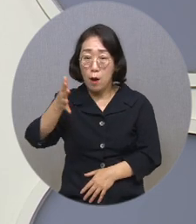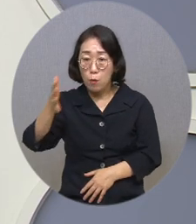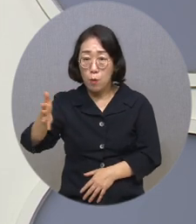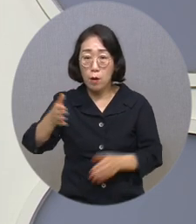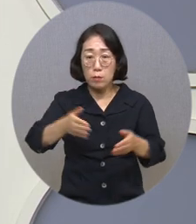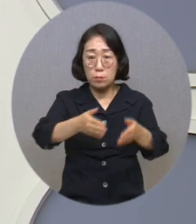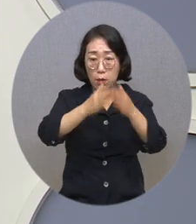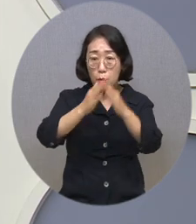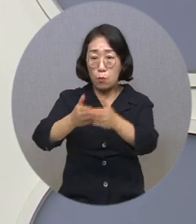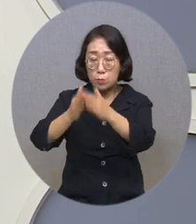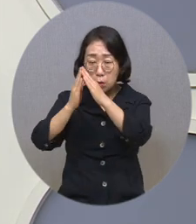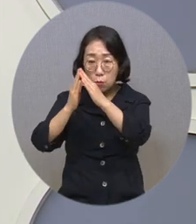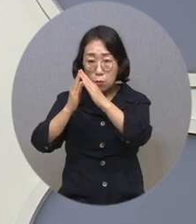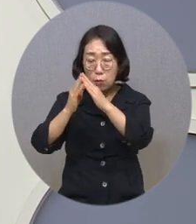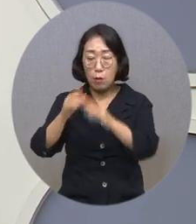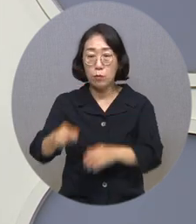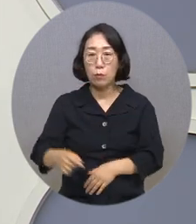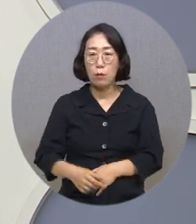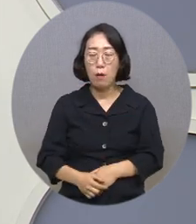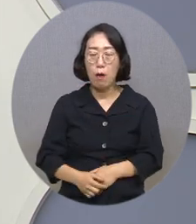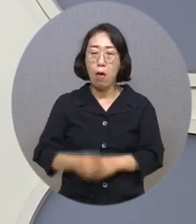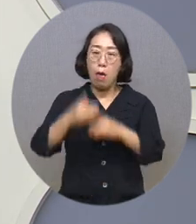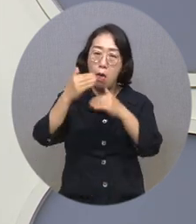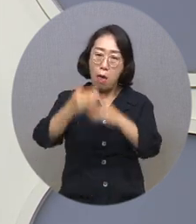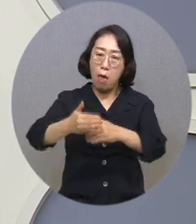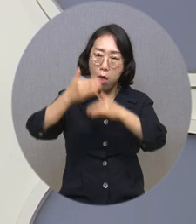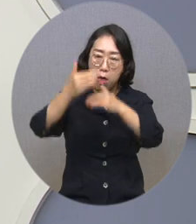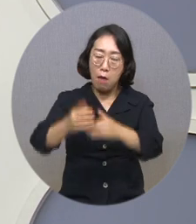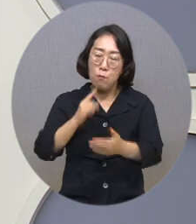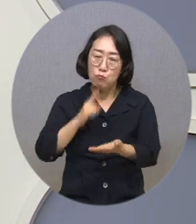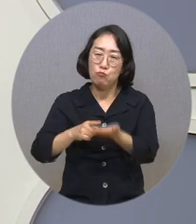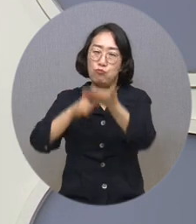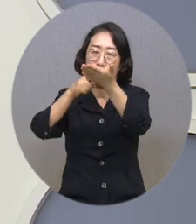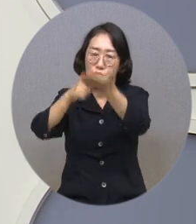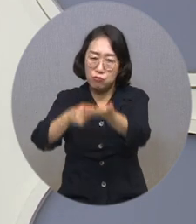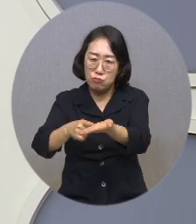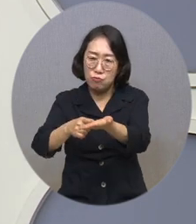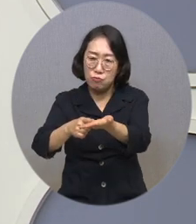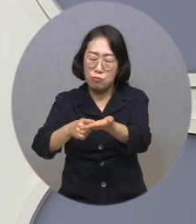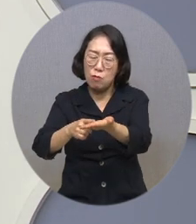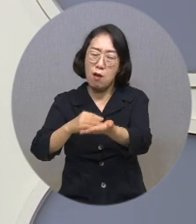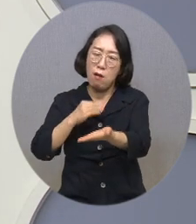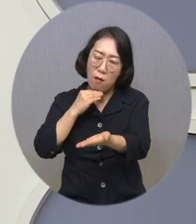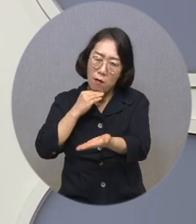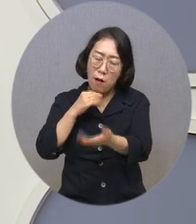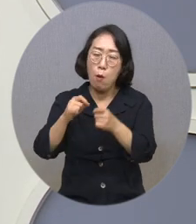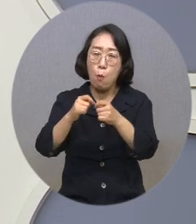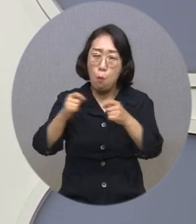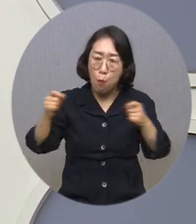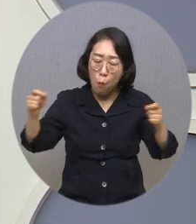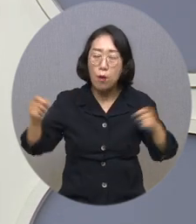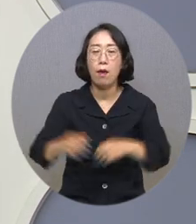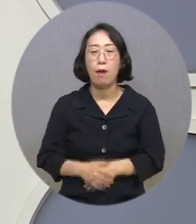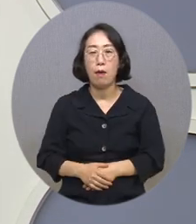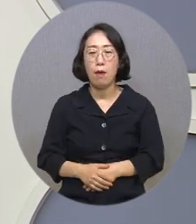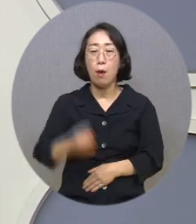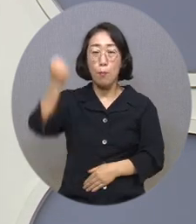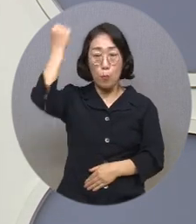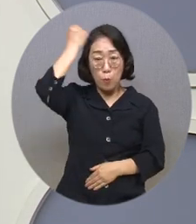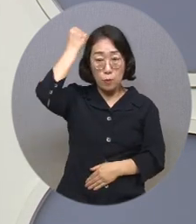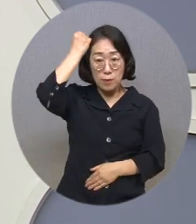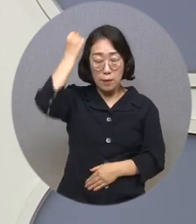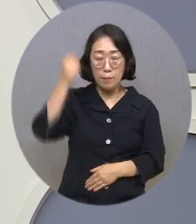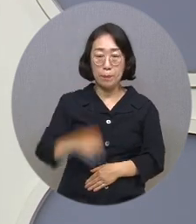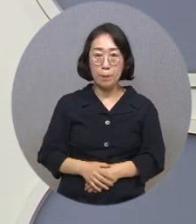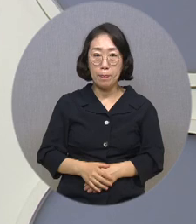양성하는 게 굉장히 저희들이 절차가 복잡합니다. 그래서 예를 들면은 이제 수도권이라는